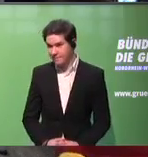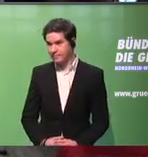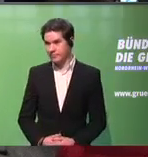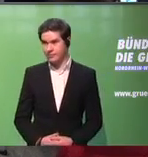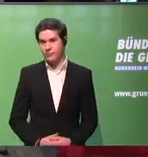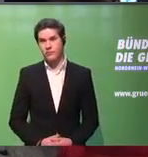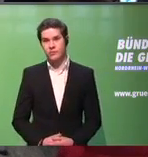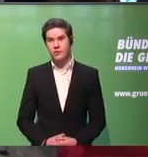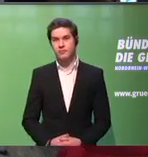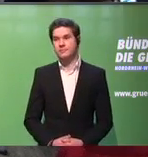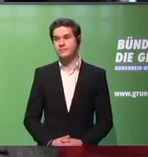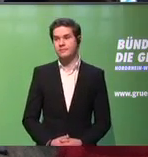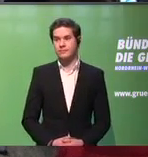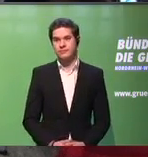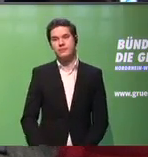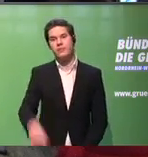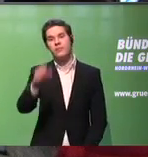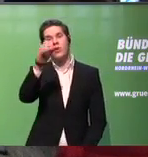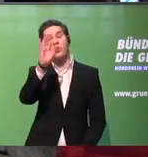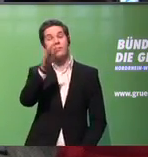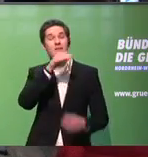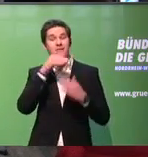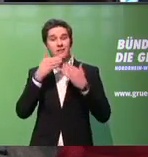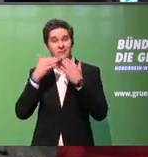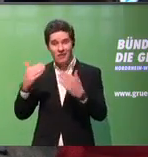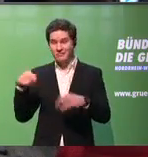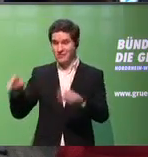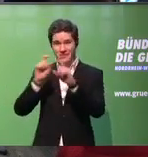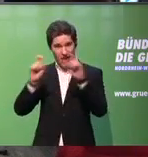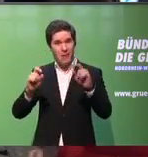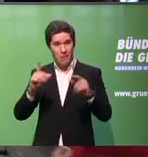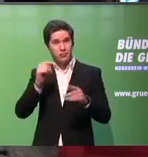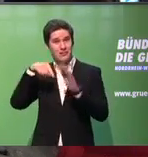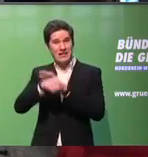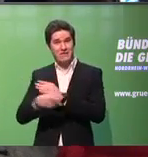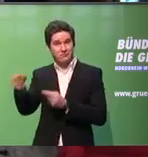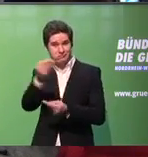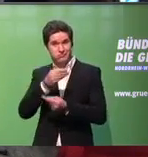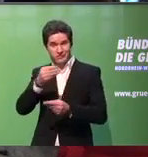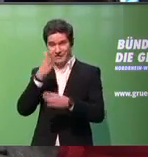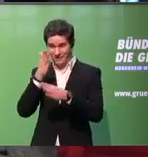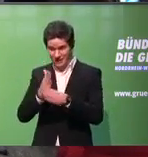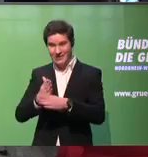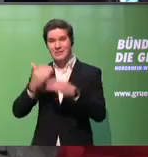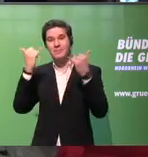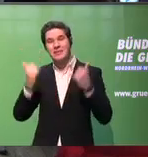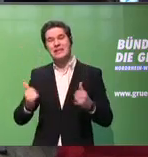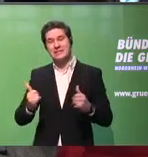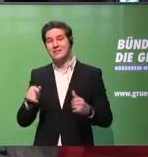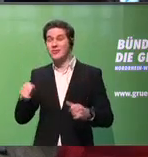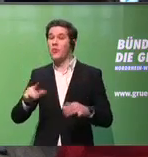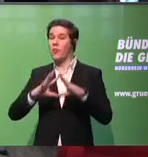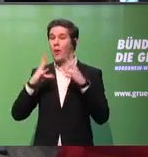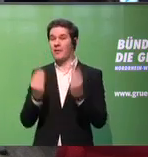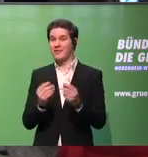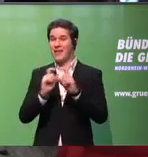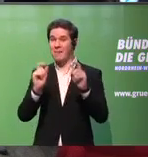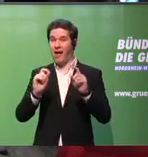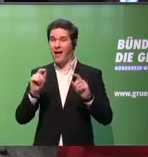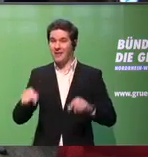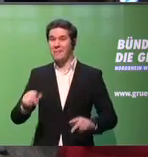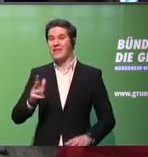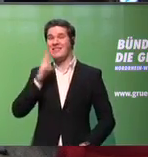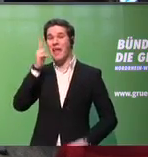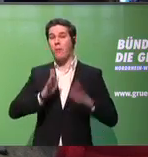Vielen Dank, sehr umfassend. Jetzt diskutiert dieses Thema und wir kommen zum nächsten Themenkomplex, nämlich das ganze Thema Demokratie. Ein sehr weites Feld, gerade